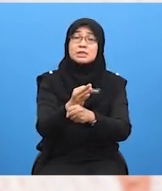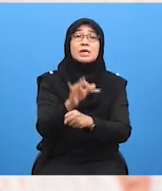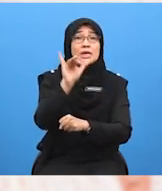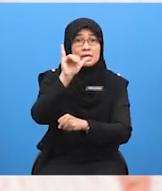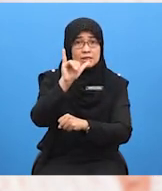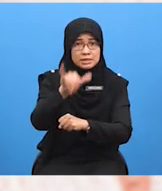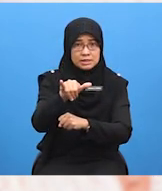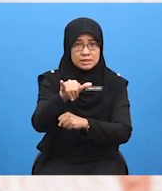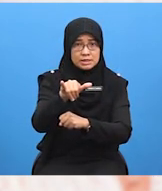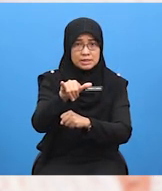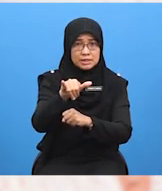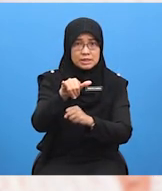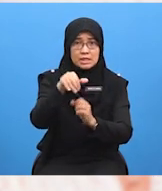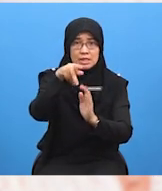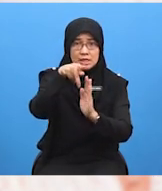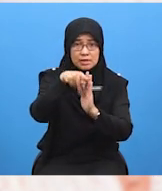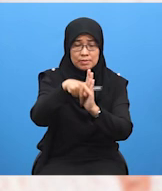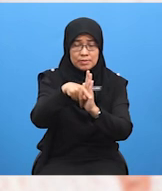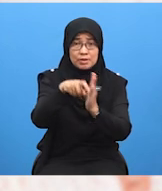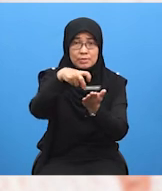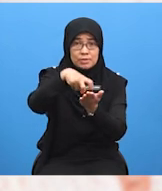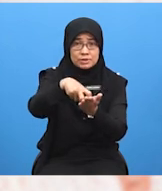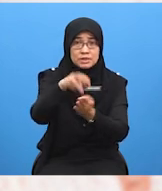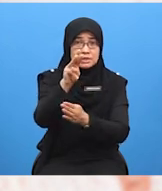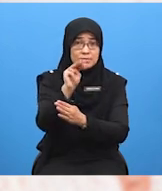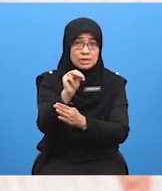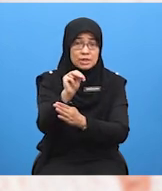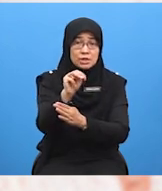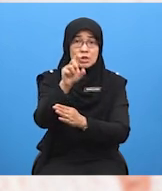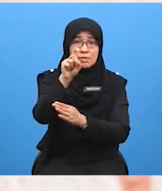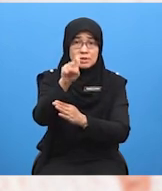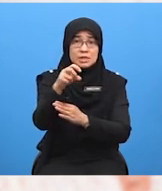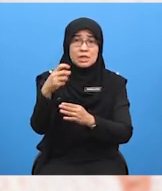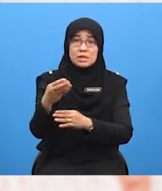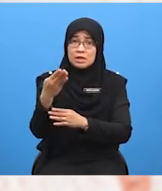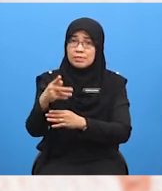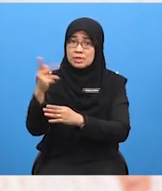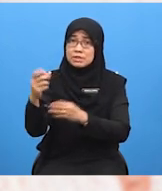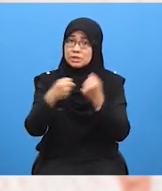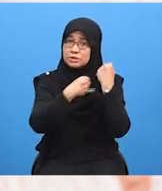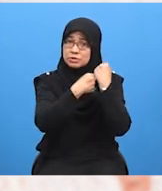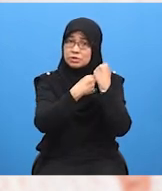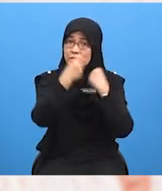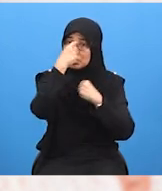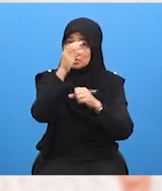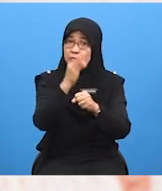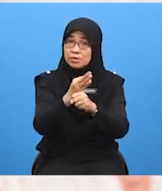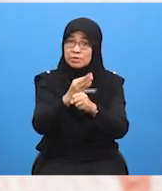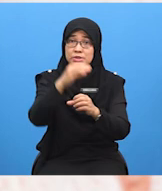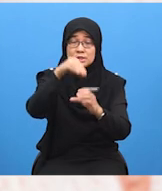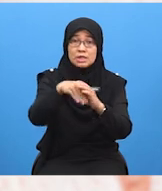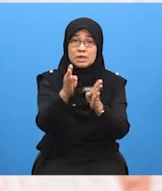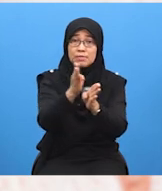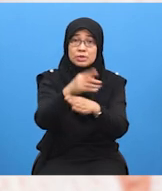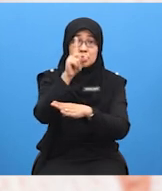Ya, mikro pemproses memerlukan peranti sokongan untuk berfungsi dalam bentuk satu